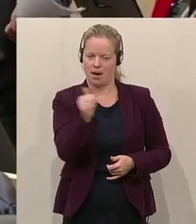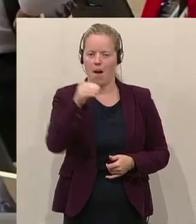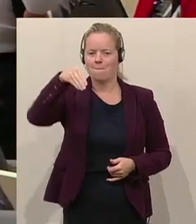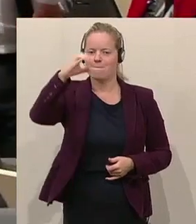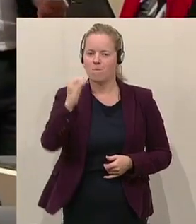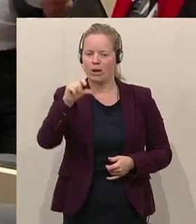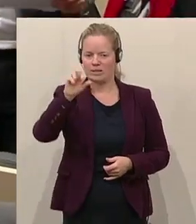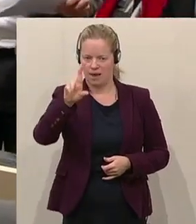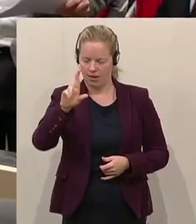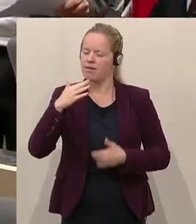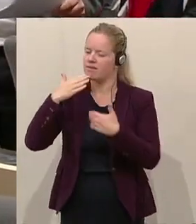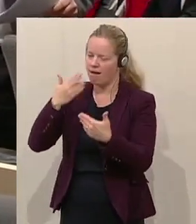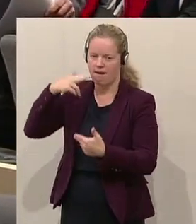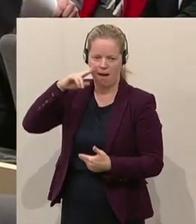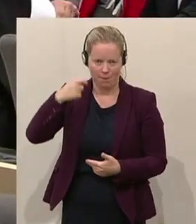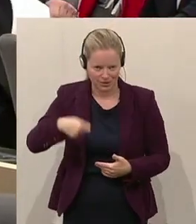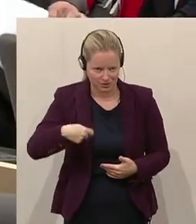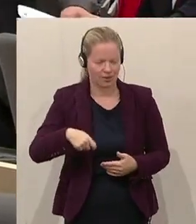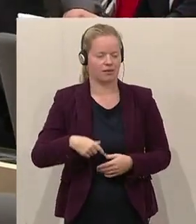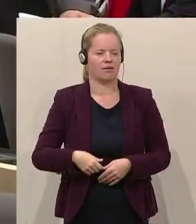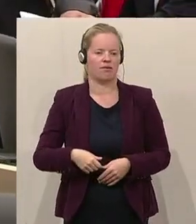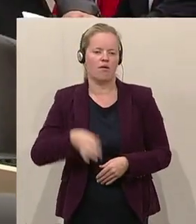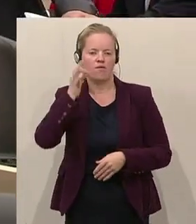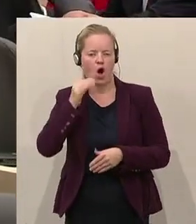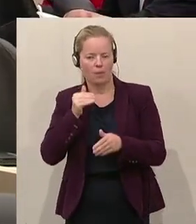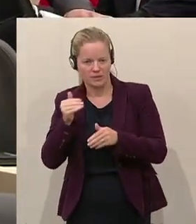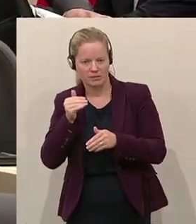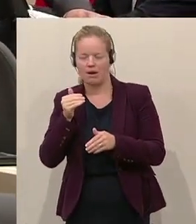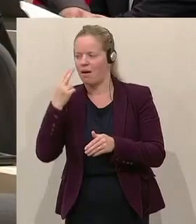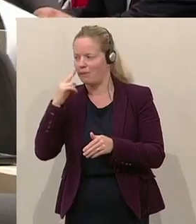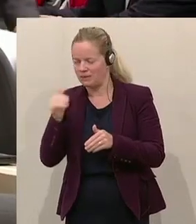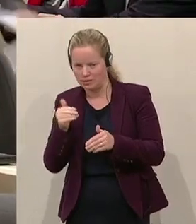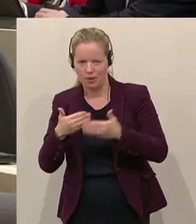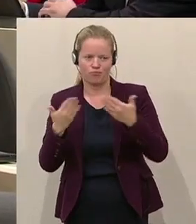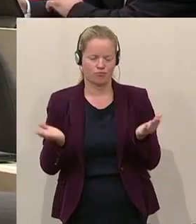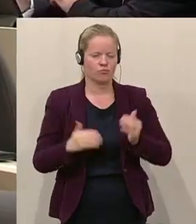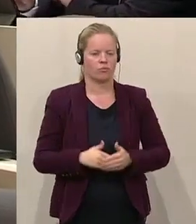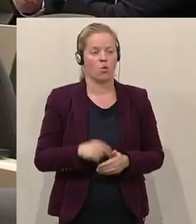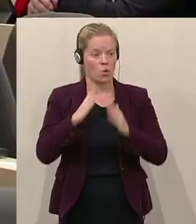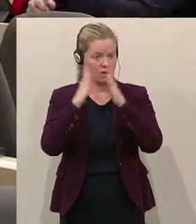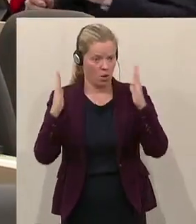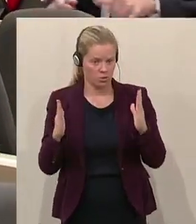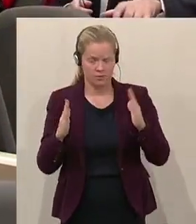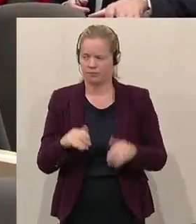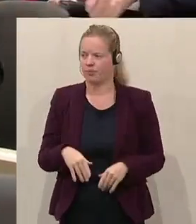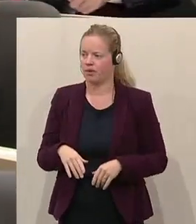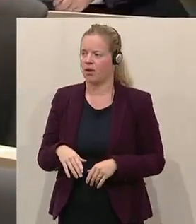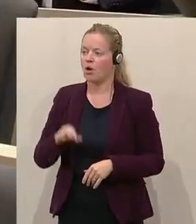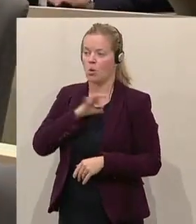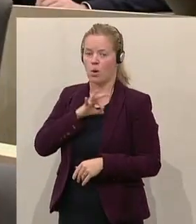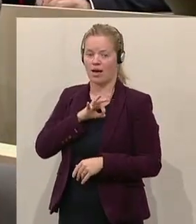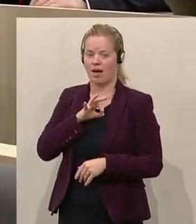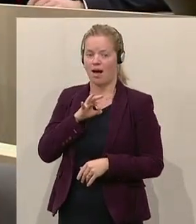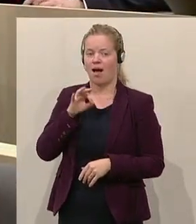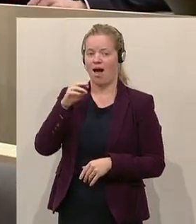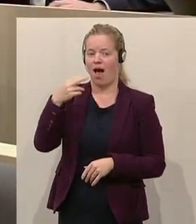Am Wort ist Wendelin Mölzer von den Freiheitlichen. Herr Minister, Hohes Haus. Herr Kollege Walser, ich schließe mit dem Kollegen Al-Habassi an. Danke,